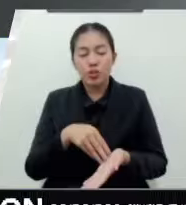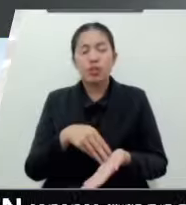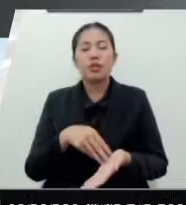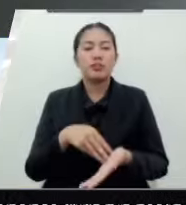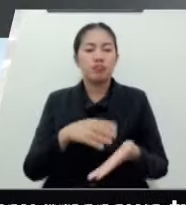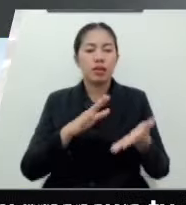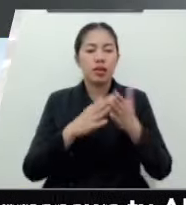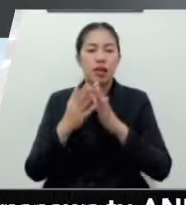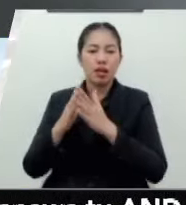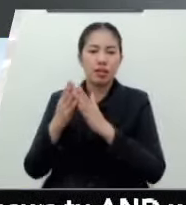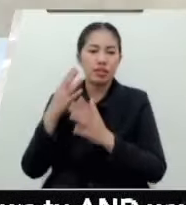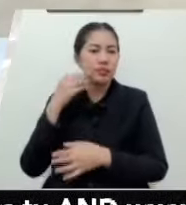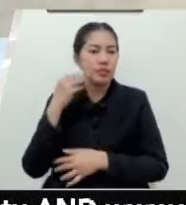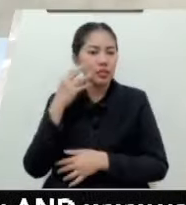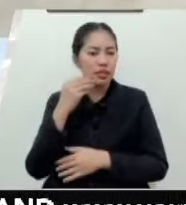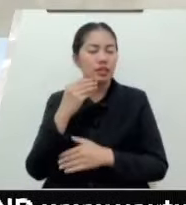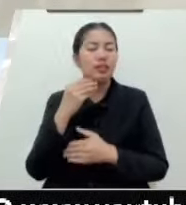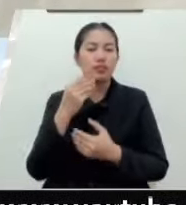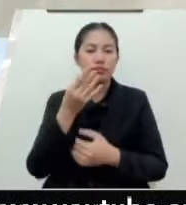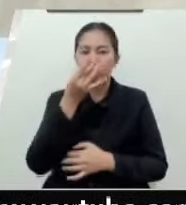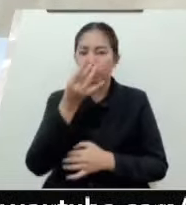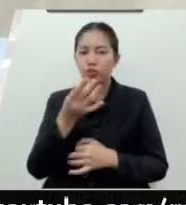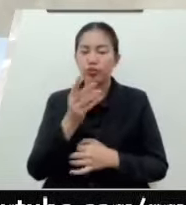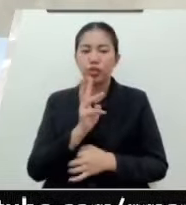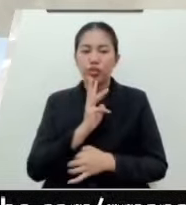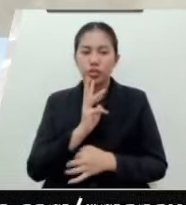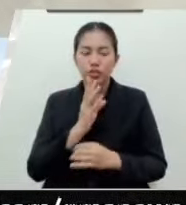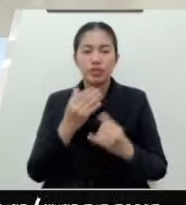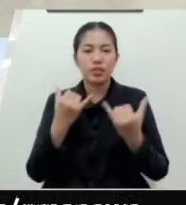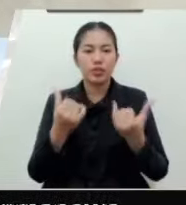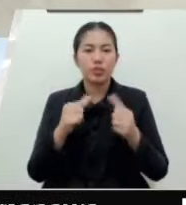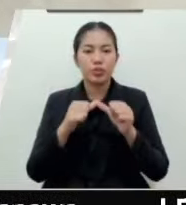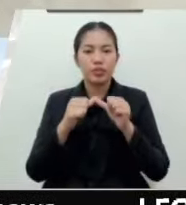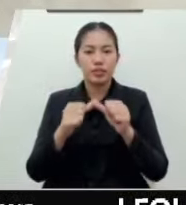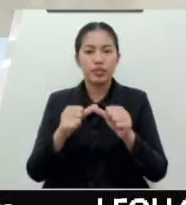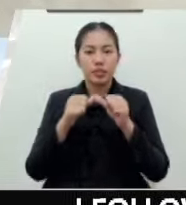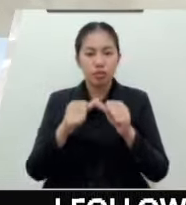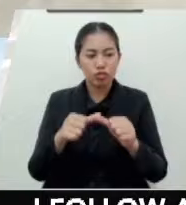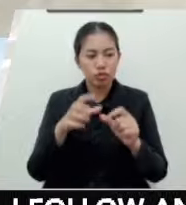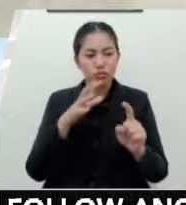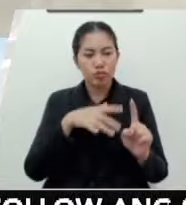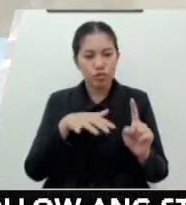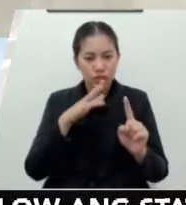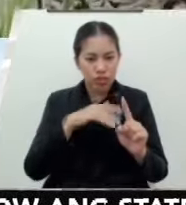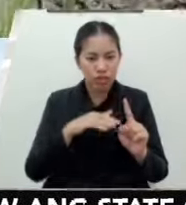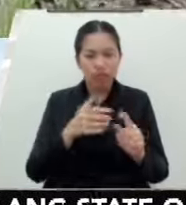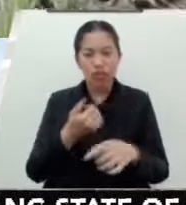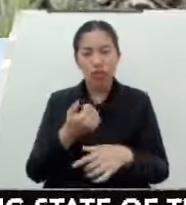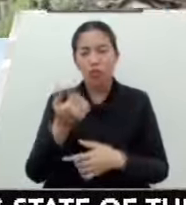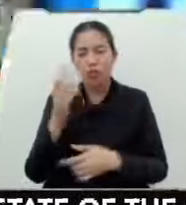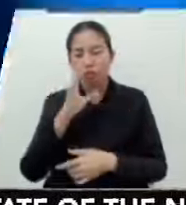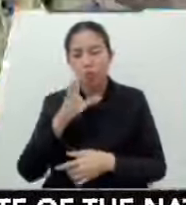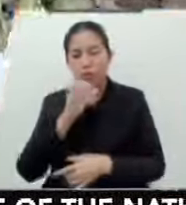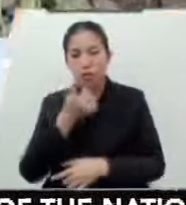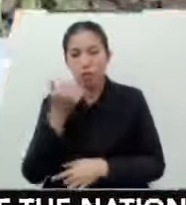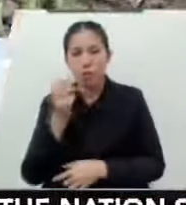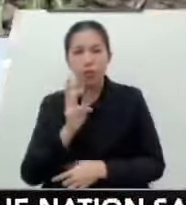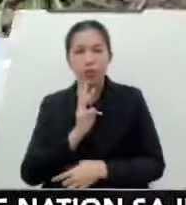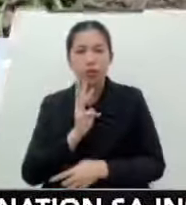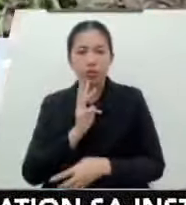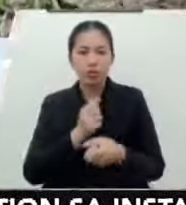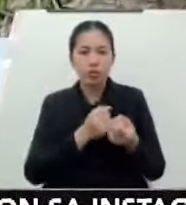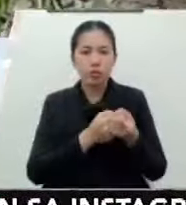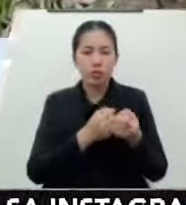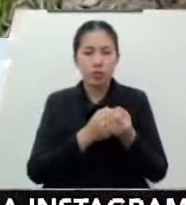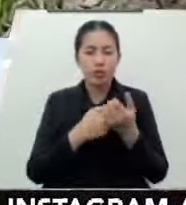tubig. Patuloy naman ang monitoring ng water district sa iba pang water sources. Sa tala po ng Department